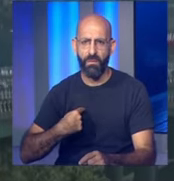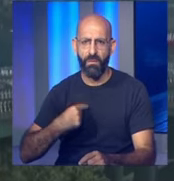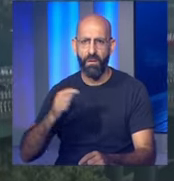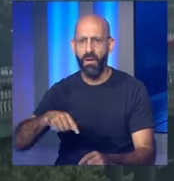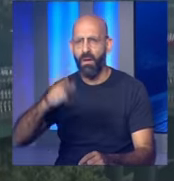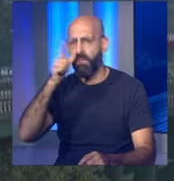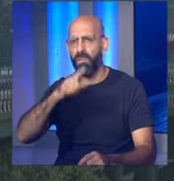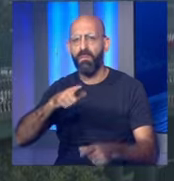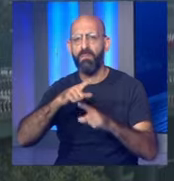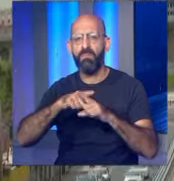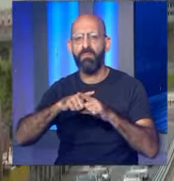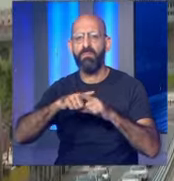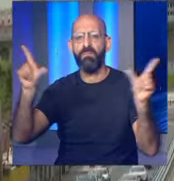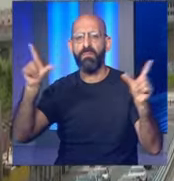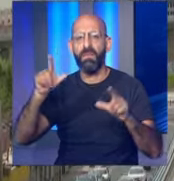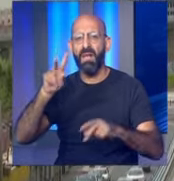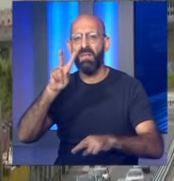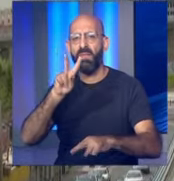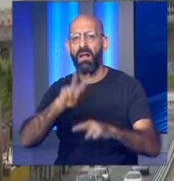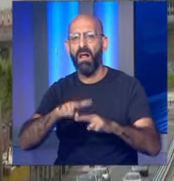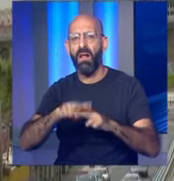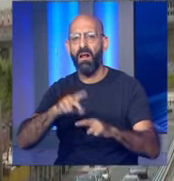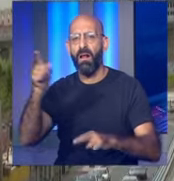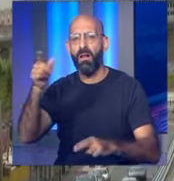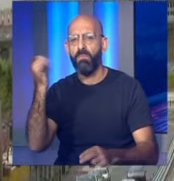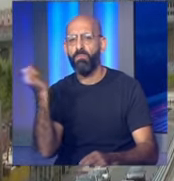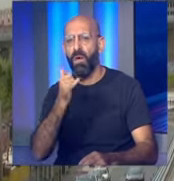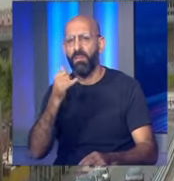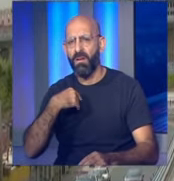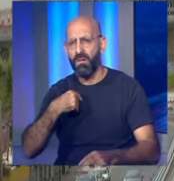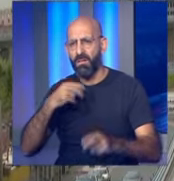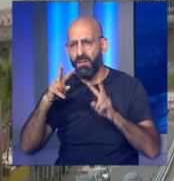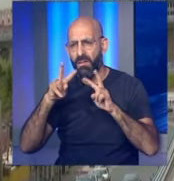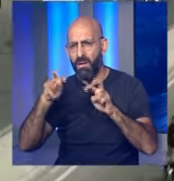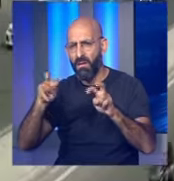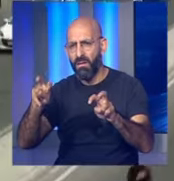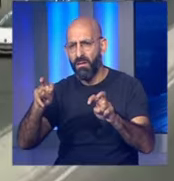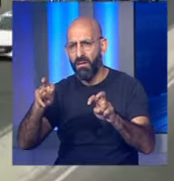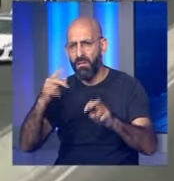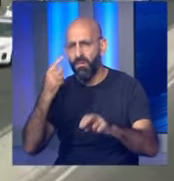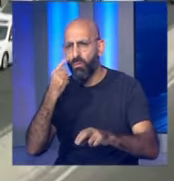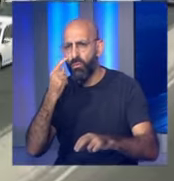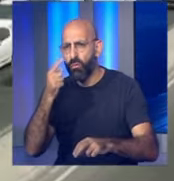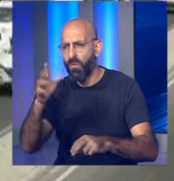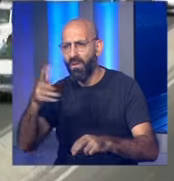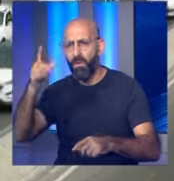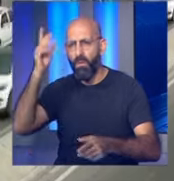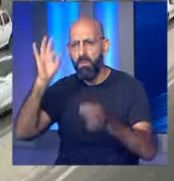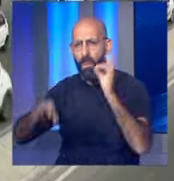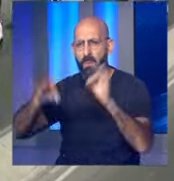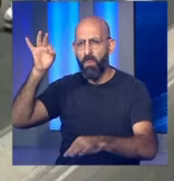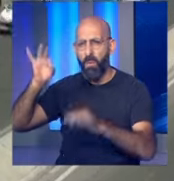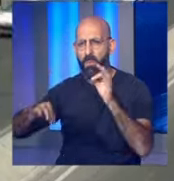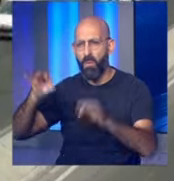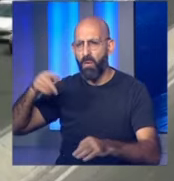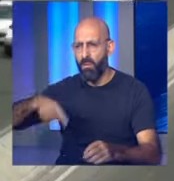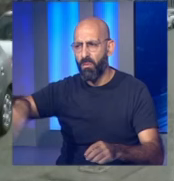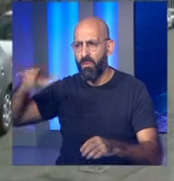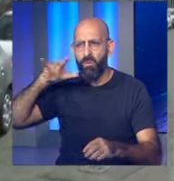عسكرية إيرانية يوم السبت. ونقلت وكالة تسنيم للأنباء عن سلامي قوله إن إسرائيل أخفقت في